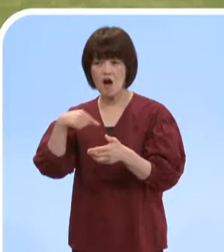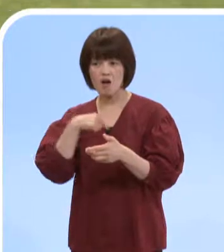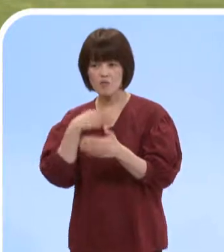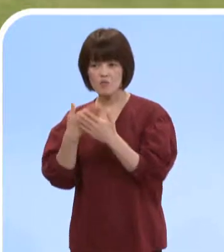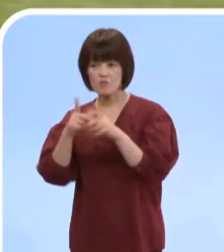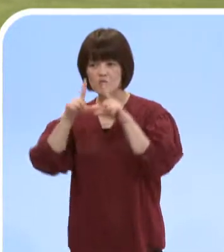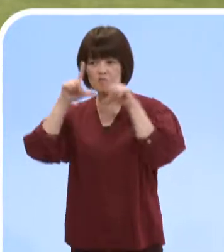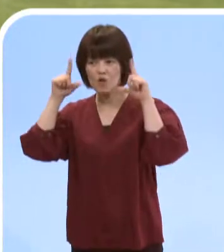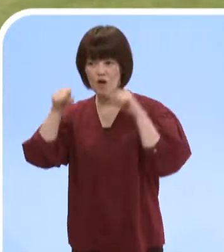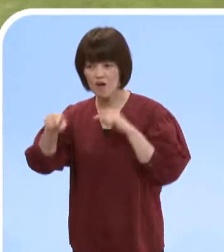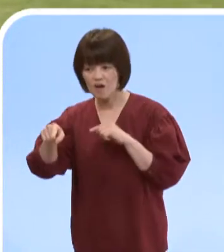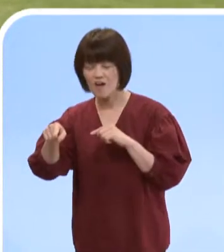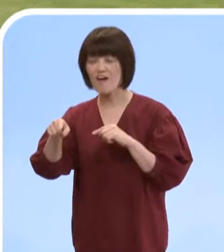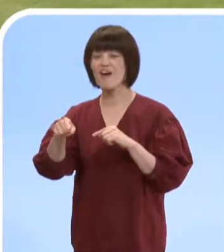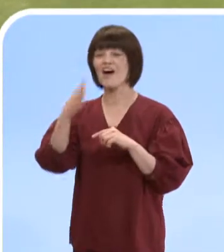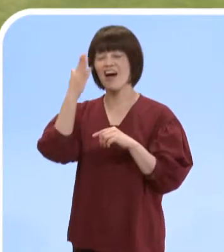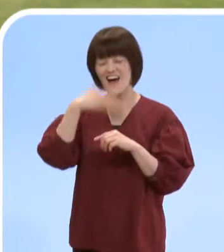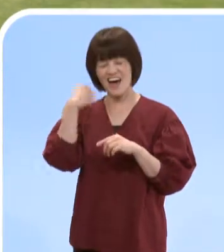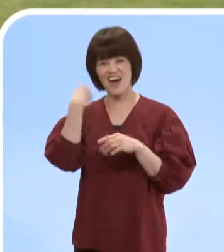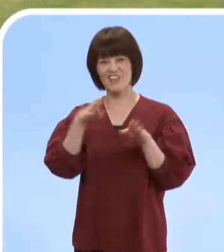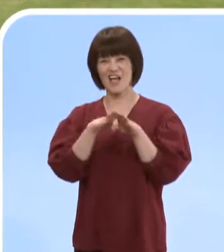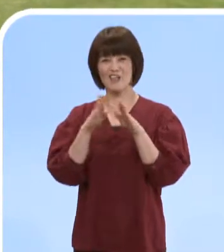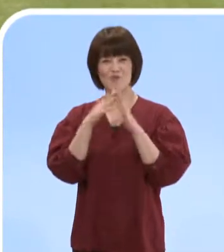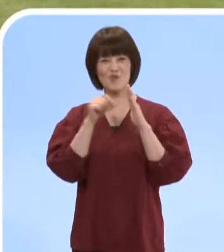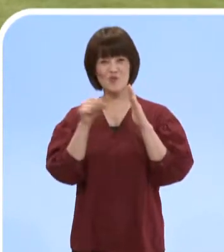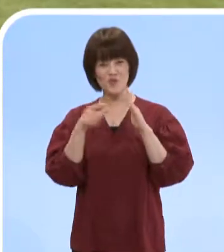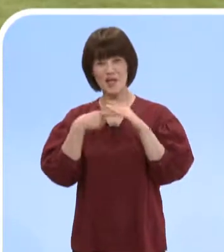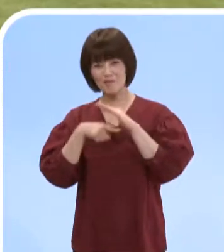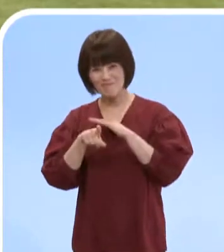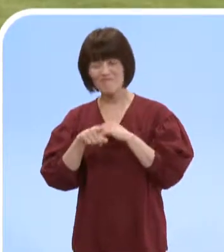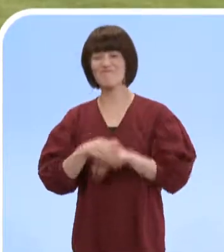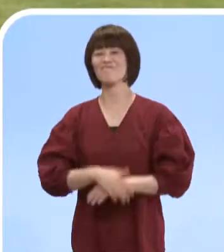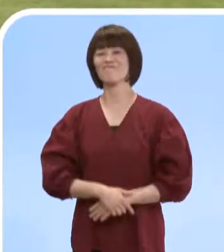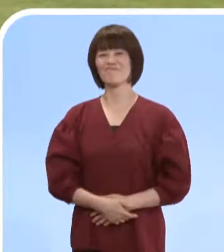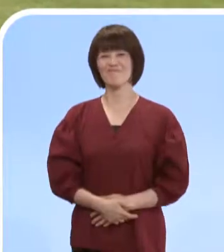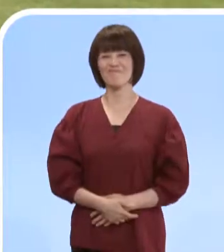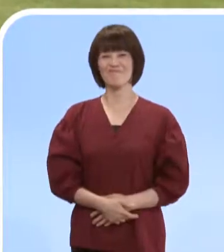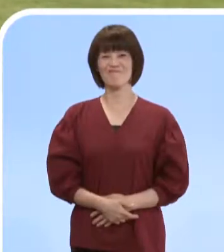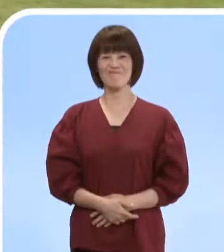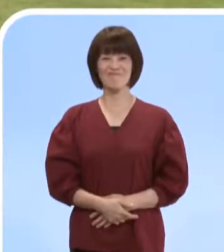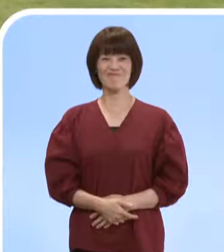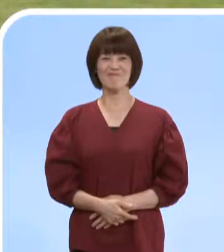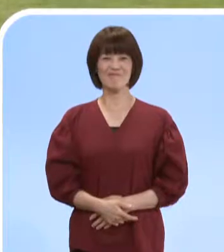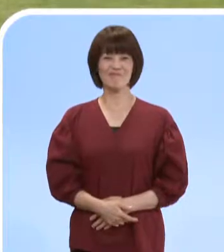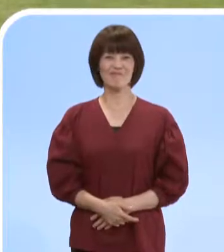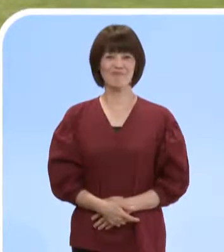分が主役の。あ、そっか、夏休みの宿題なんだね。